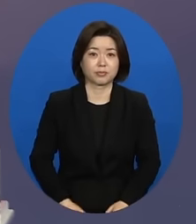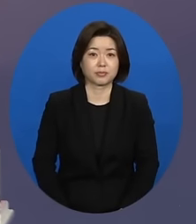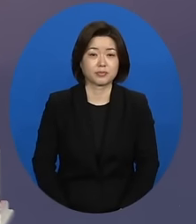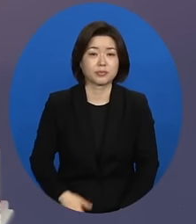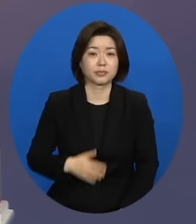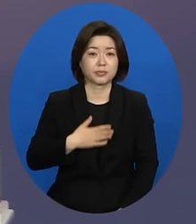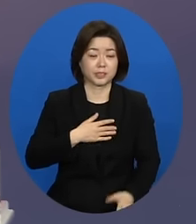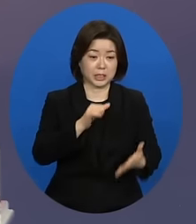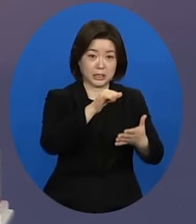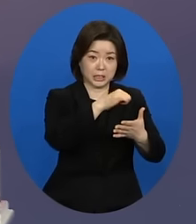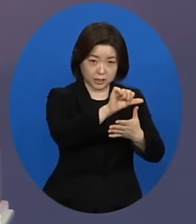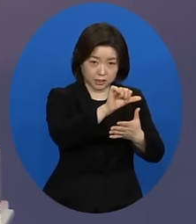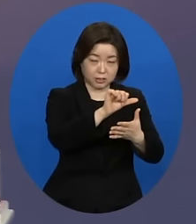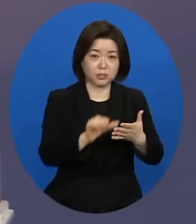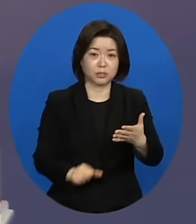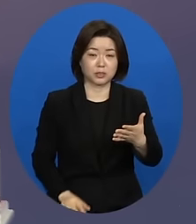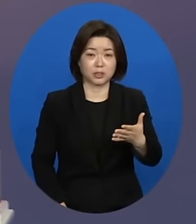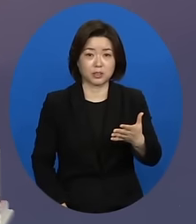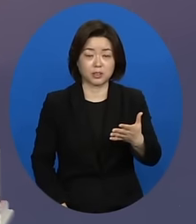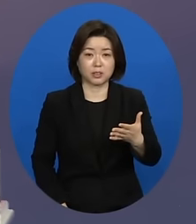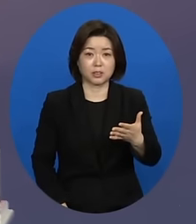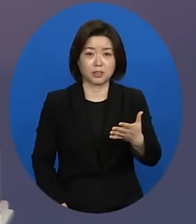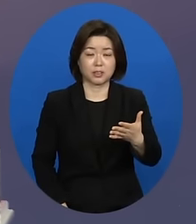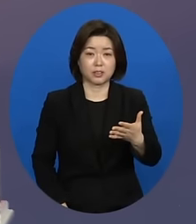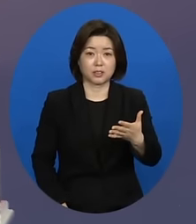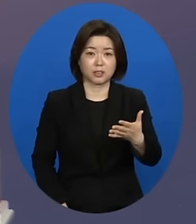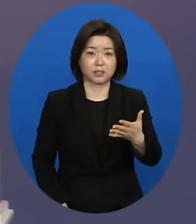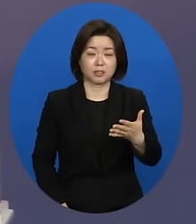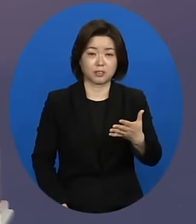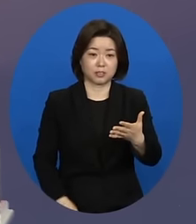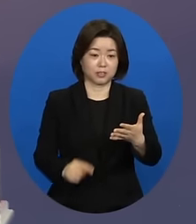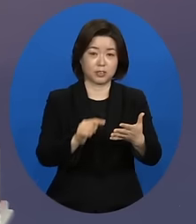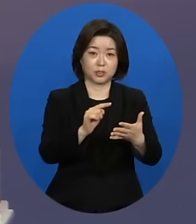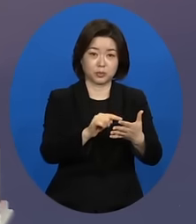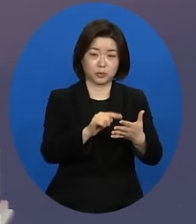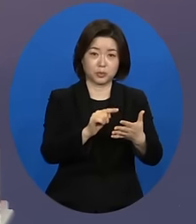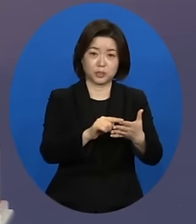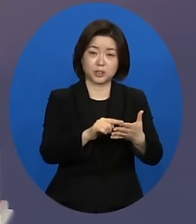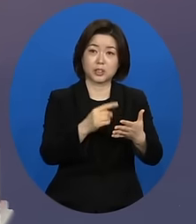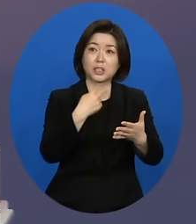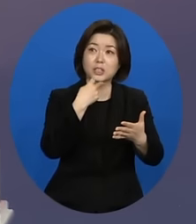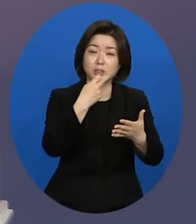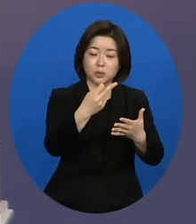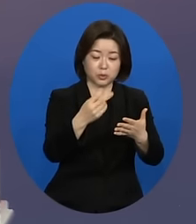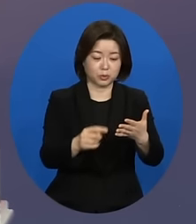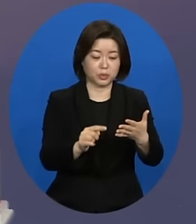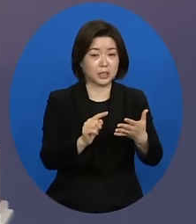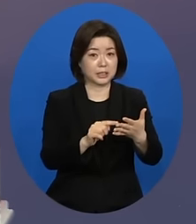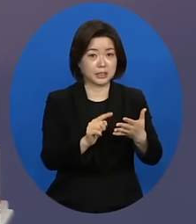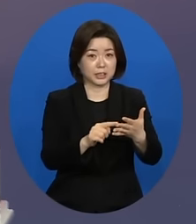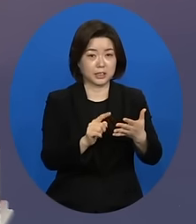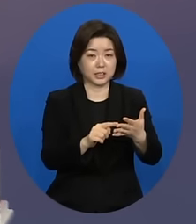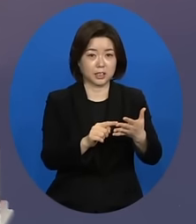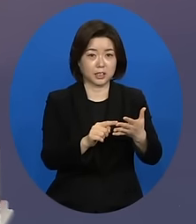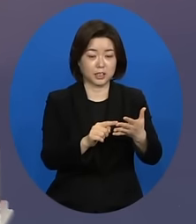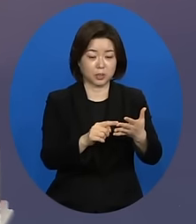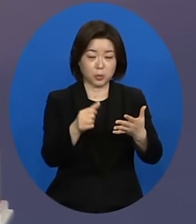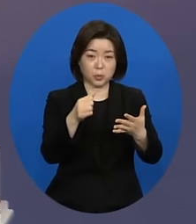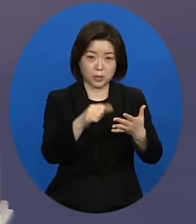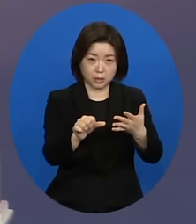제가 큰아들이고요. 둘째가 12살, 셋째가 또